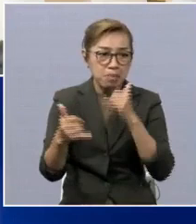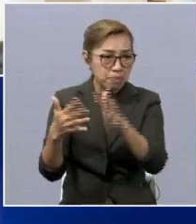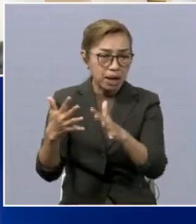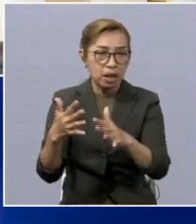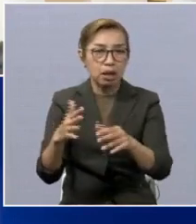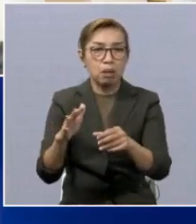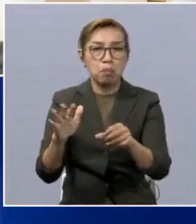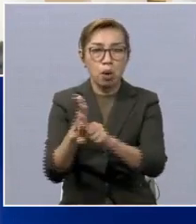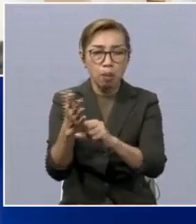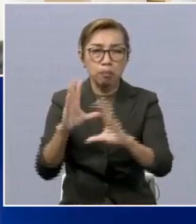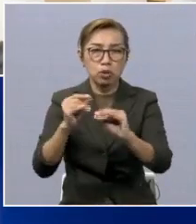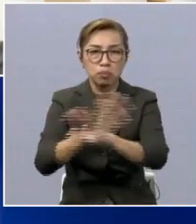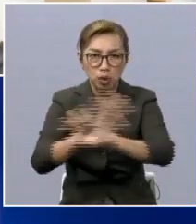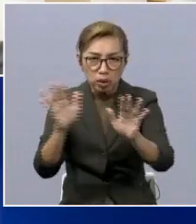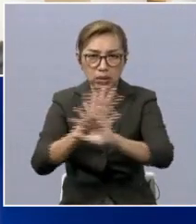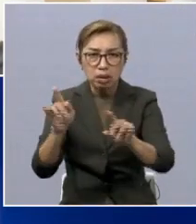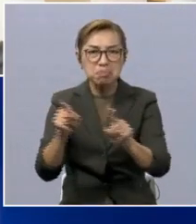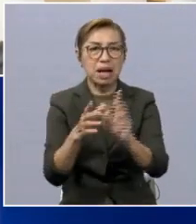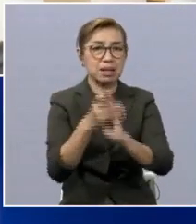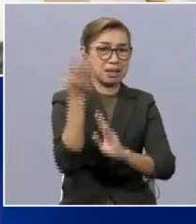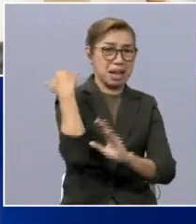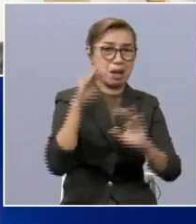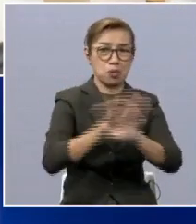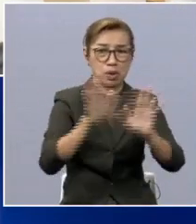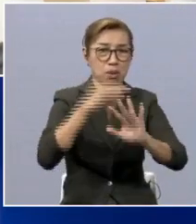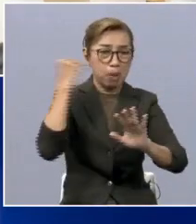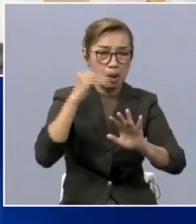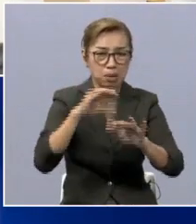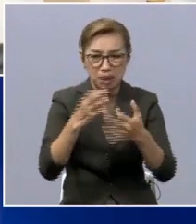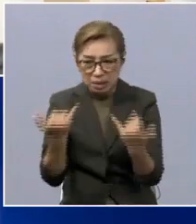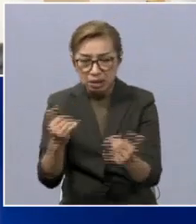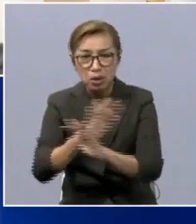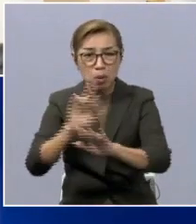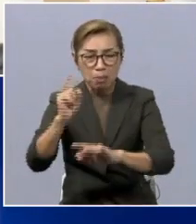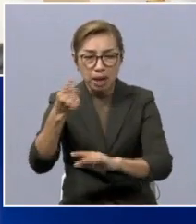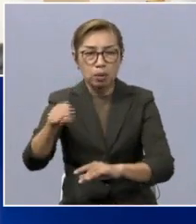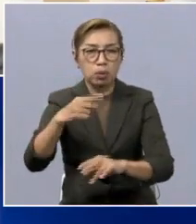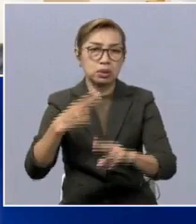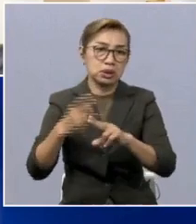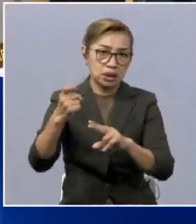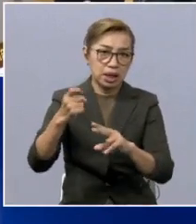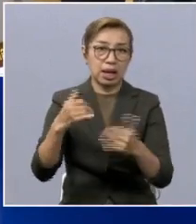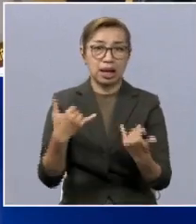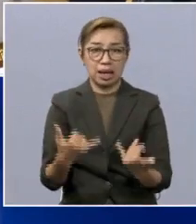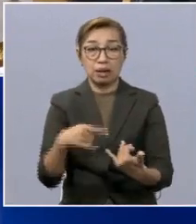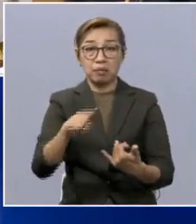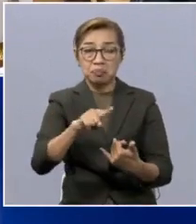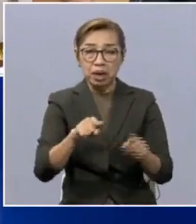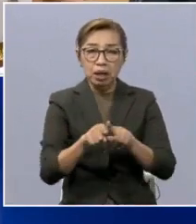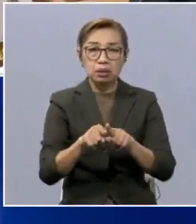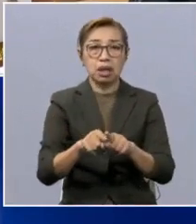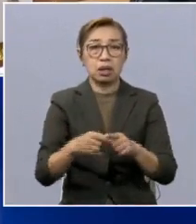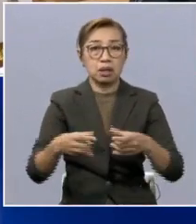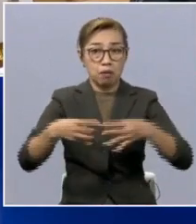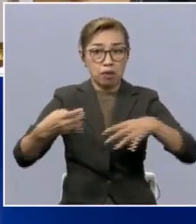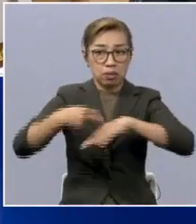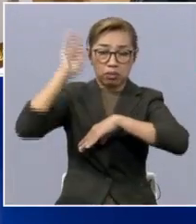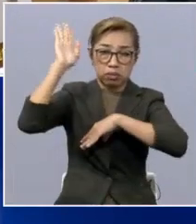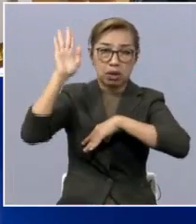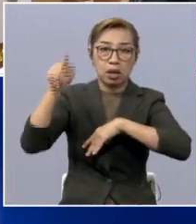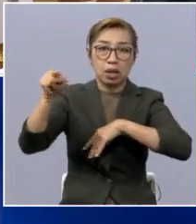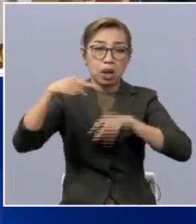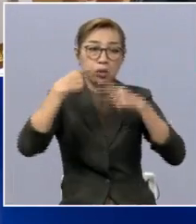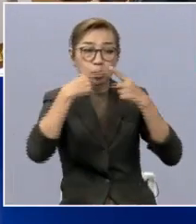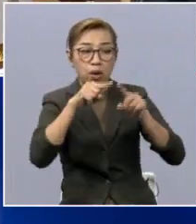ดชอบไหวนะฮะแล้วก็การได้เปรียบเสียเปรียบทางการเมืองล่ะระวังรัฐบาลฝ่ายค้านในการอภิปรายครั้งนี้คุณนิกรเองมองอย่างนี้นะฮ